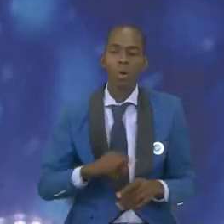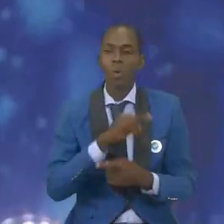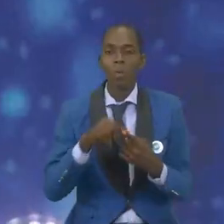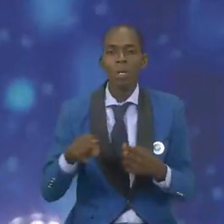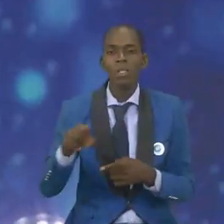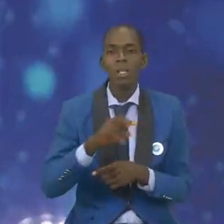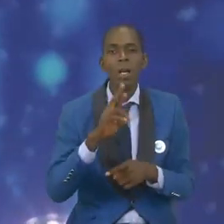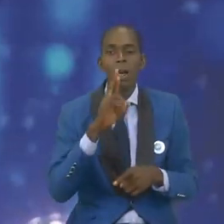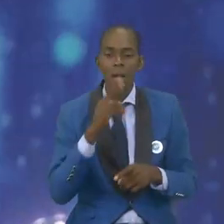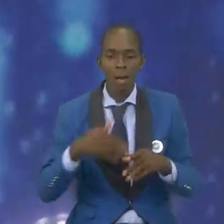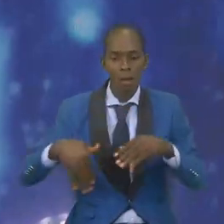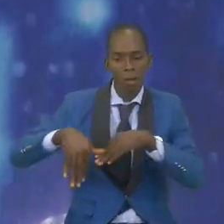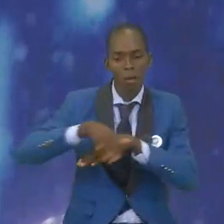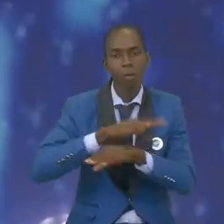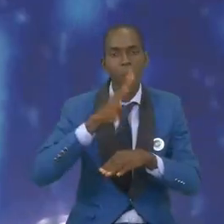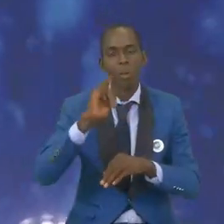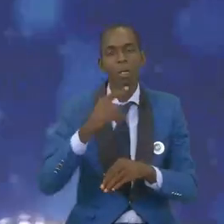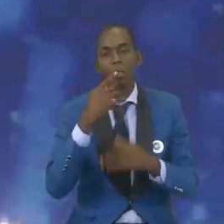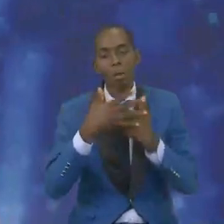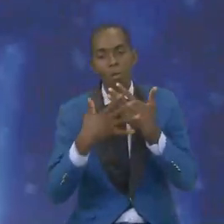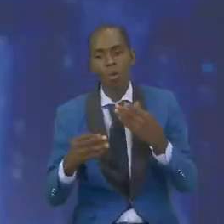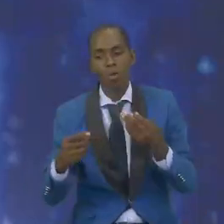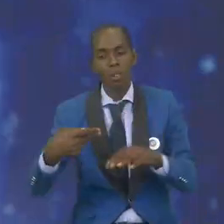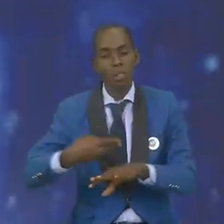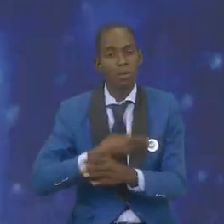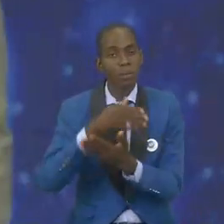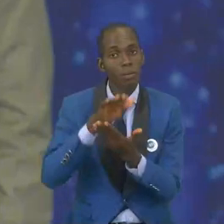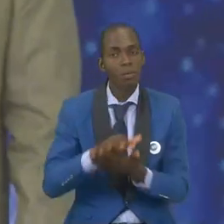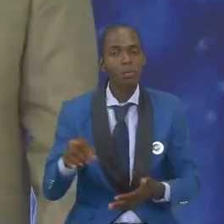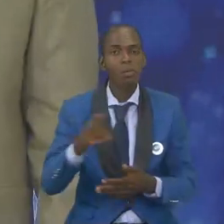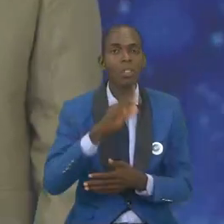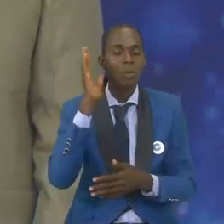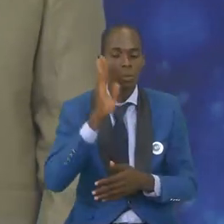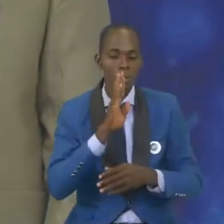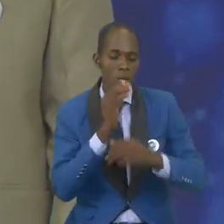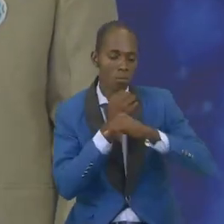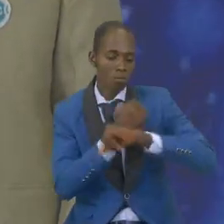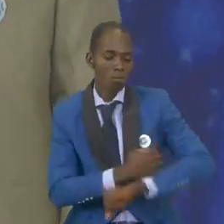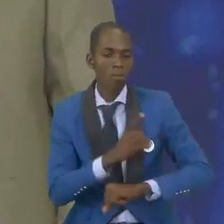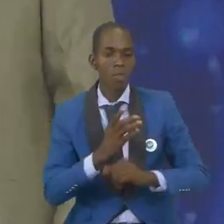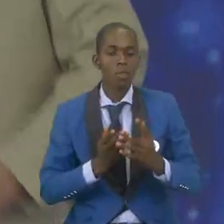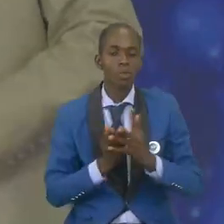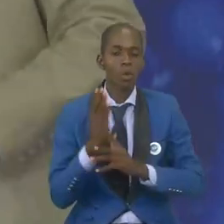racheté l'Éternel, quand les enfants de Dieu, quand ils sont sous la couverture du sang de l'agneau,